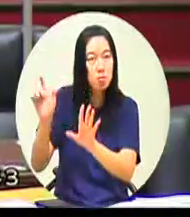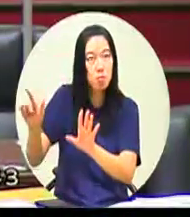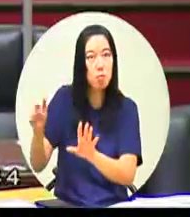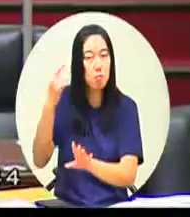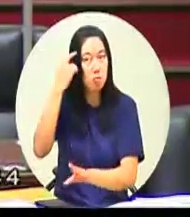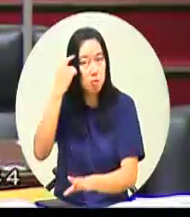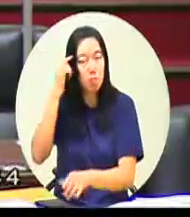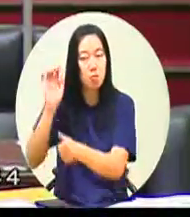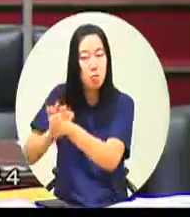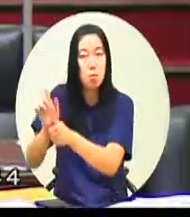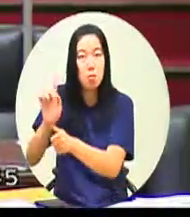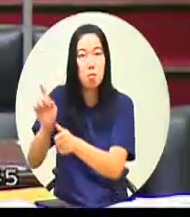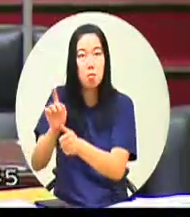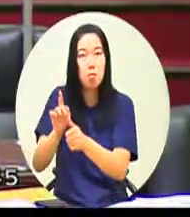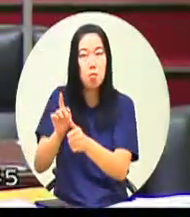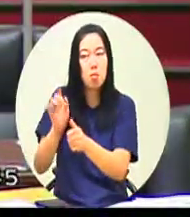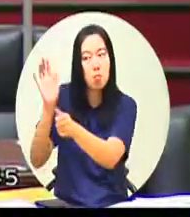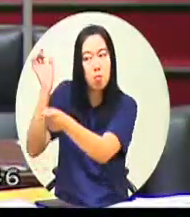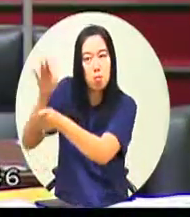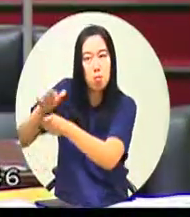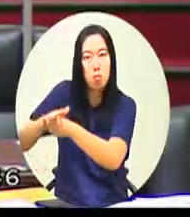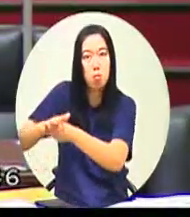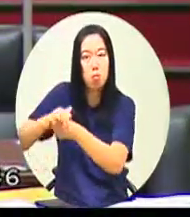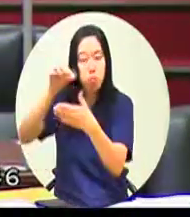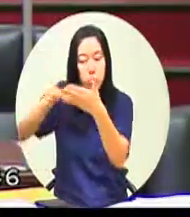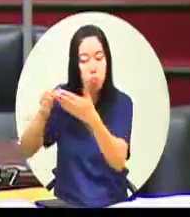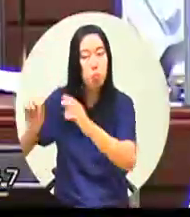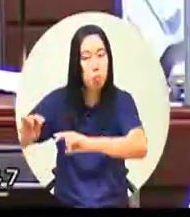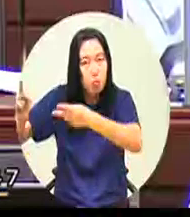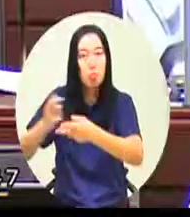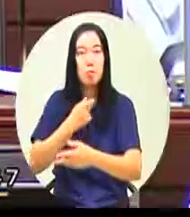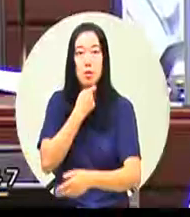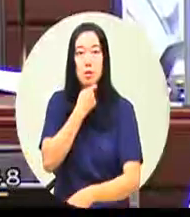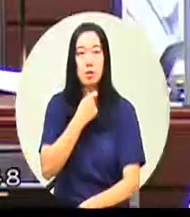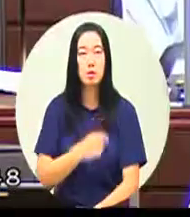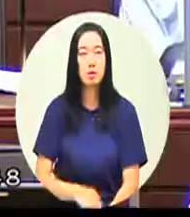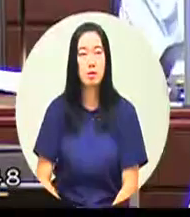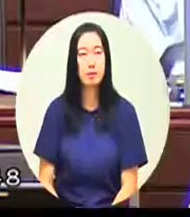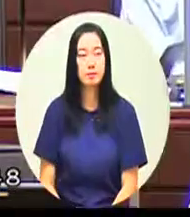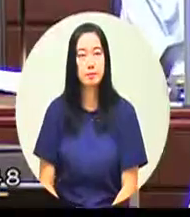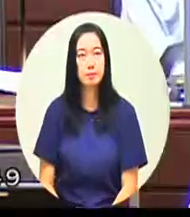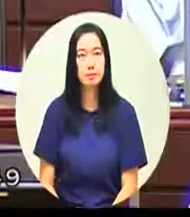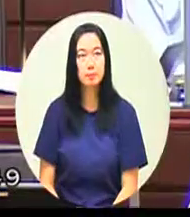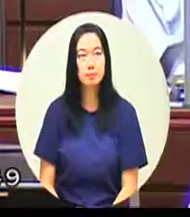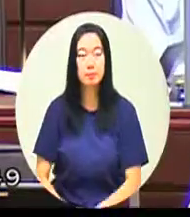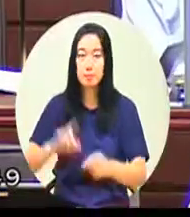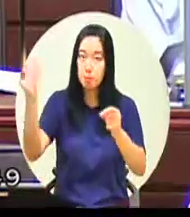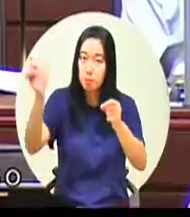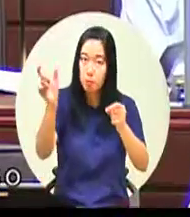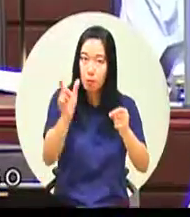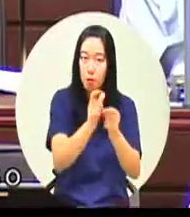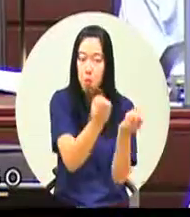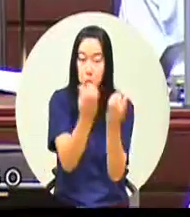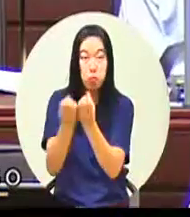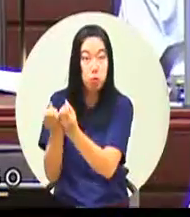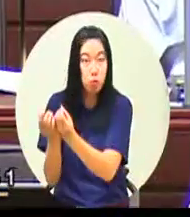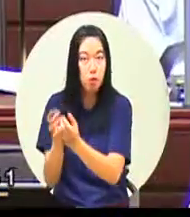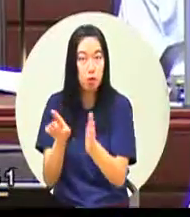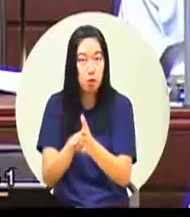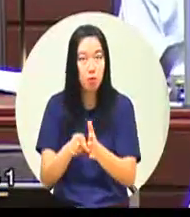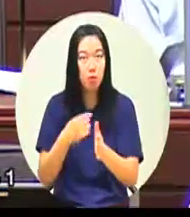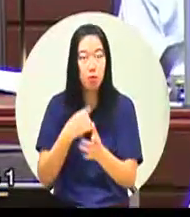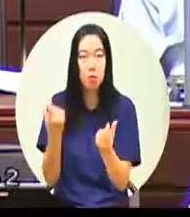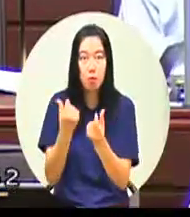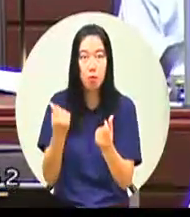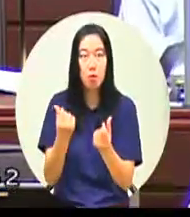法要做一个修改？ 其实在这里跟刘员报告哈。当台风灾害发生的时候，包括我们布兰地